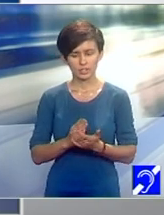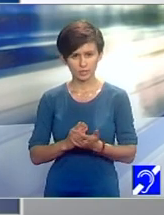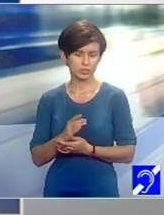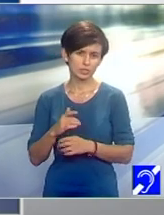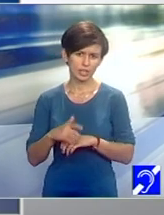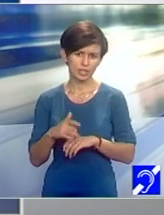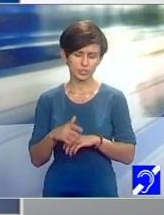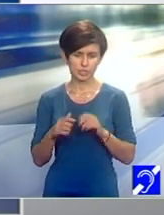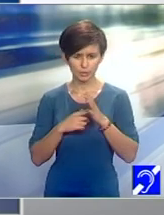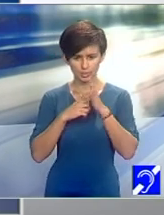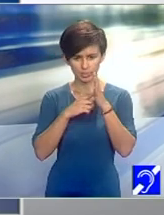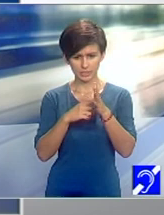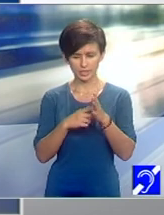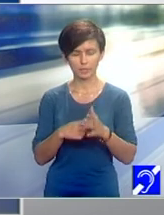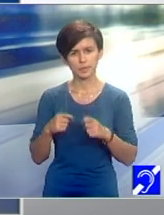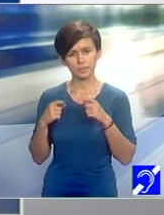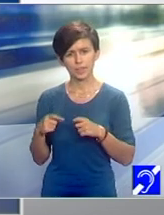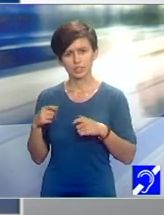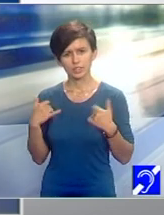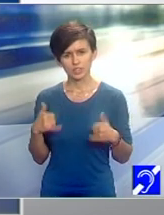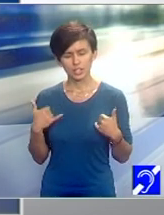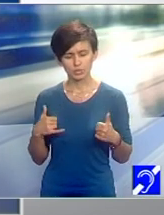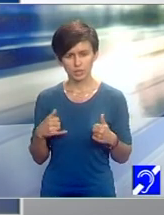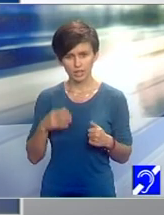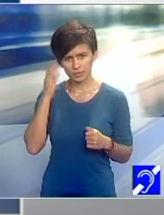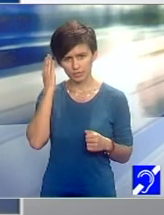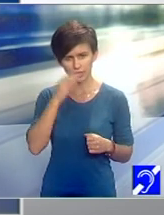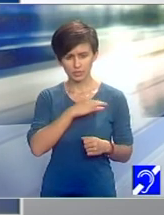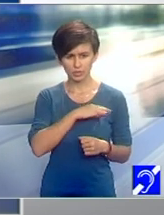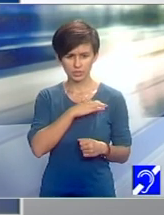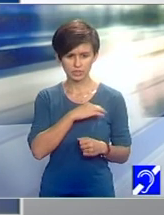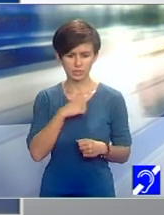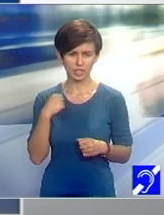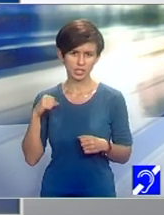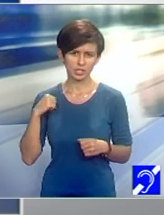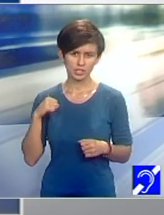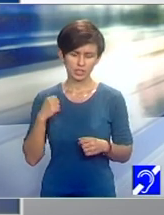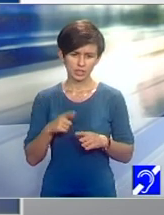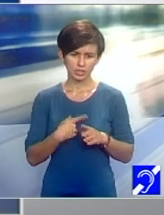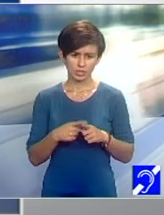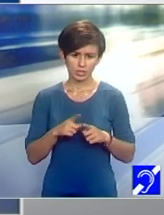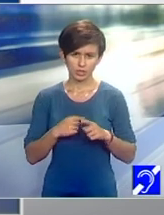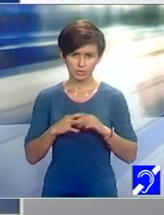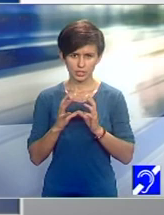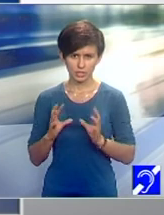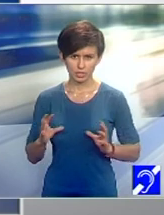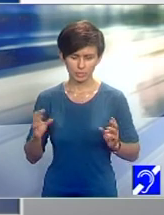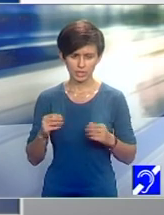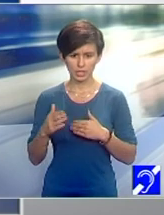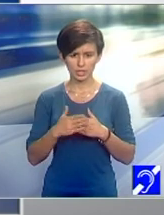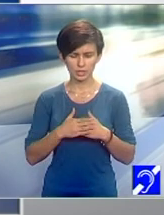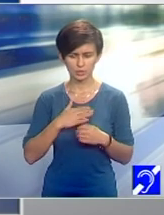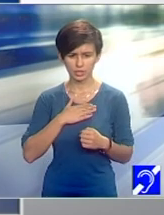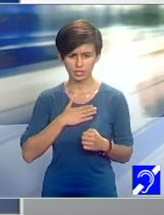să creionăm situația actuală a învățământului superior al tinerilor rom din România. Alături de mine se află în studio